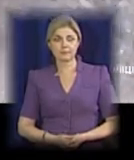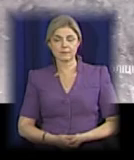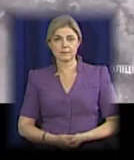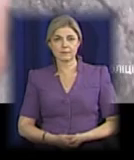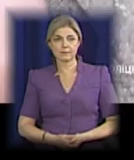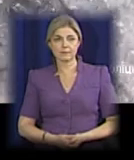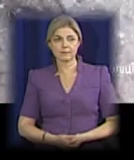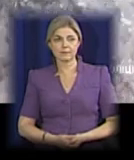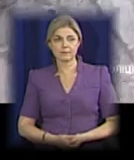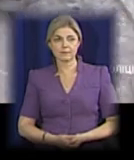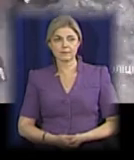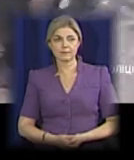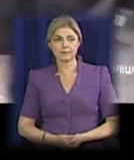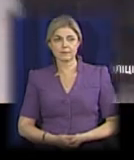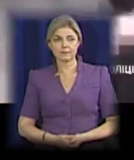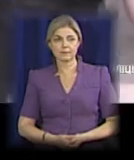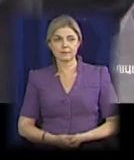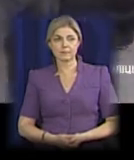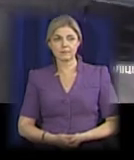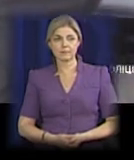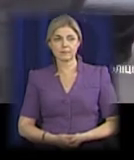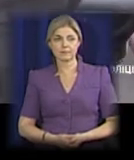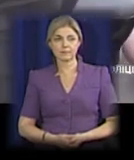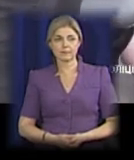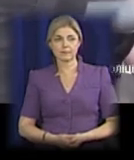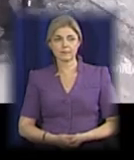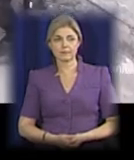Управління одно. Внимание, група, нож!